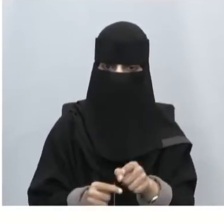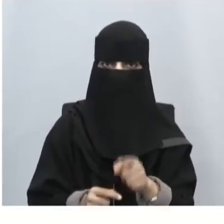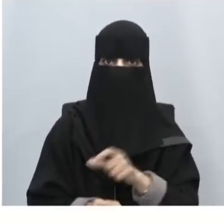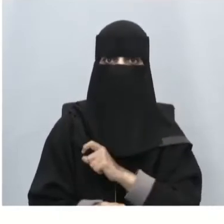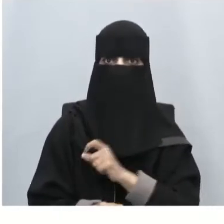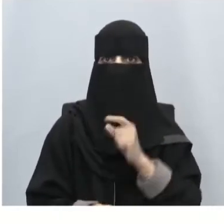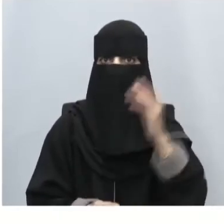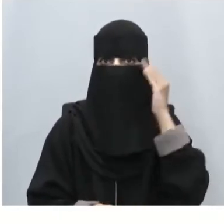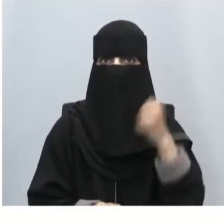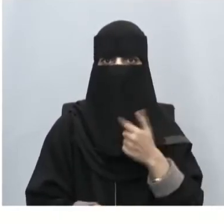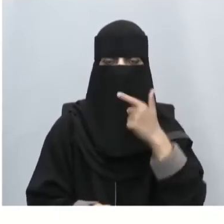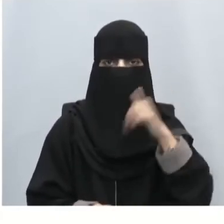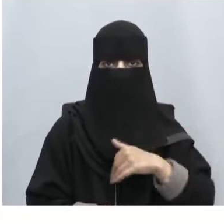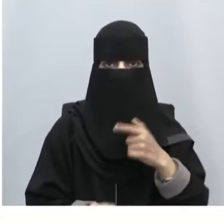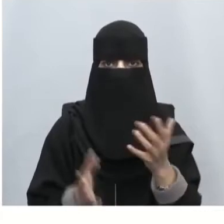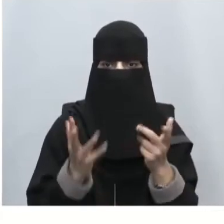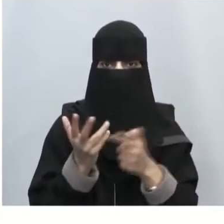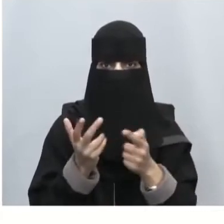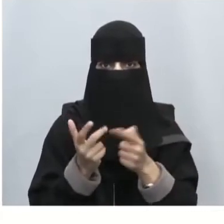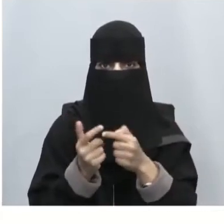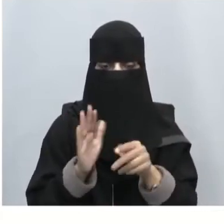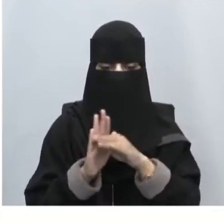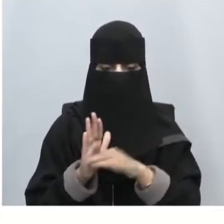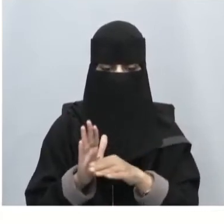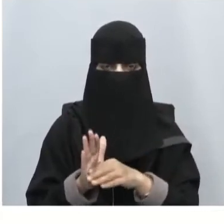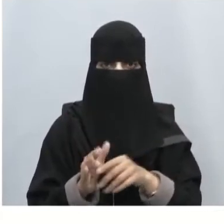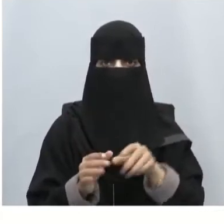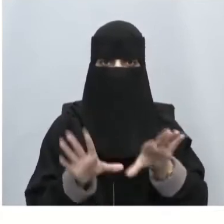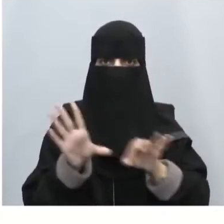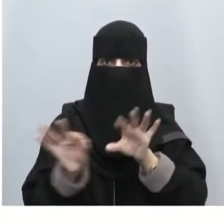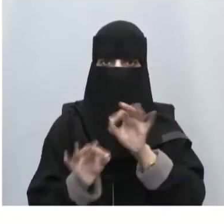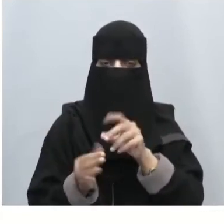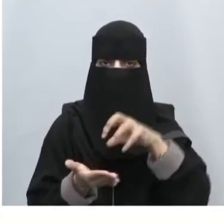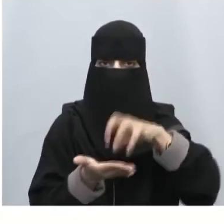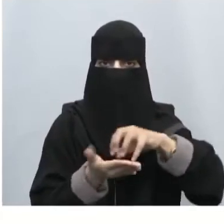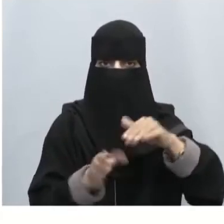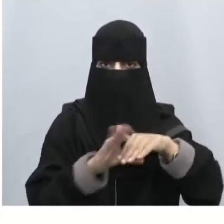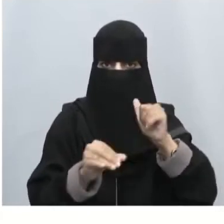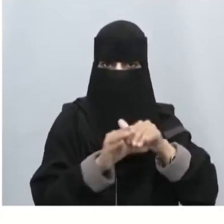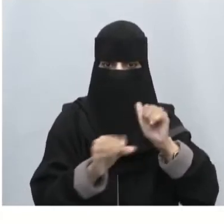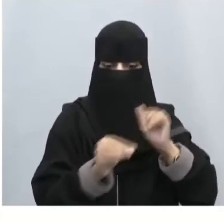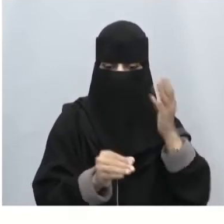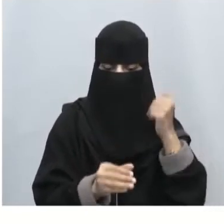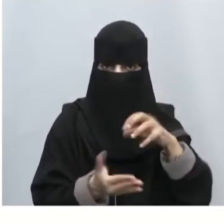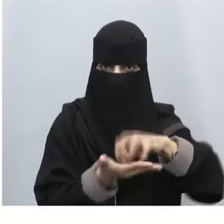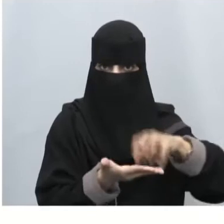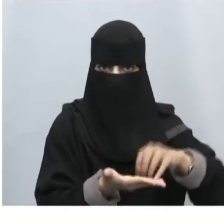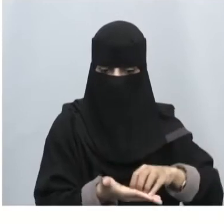وطالباتي نريد ان نعدد بعض الدويلات التي انفصلت عن الدوله العباسيه